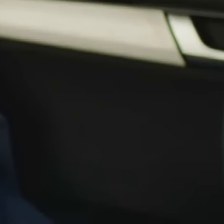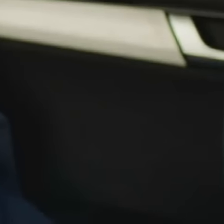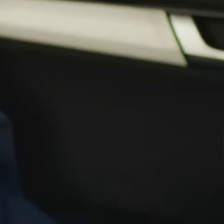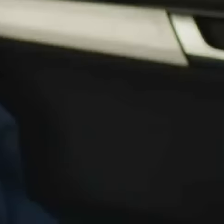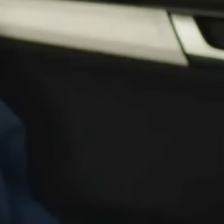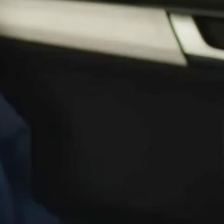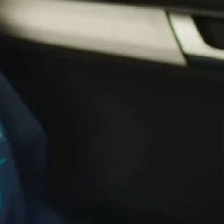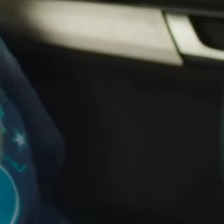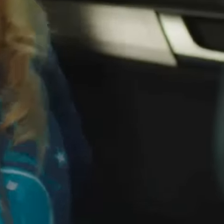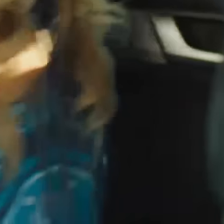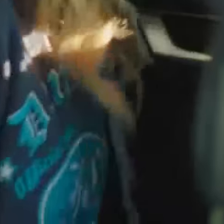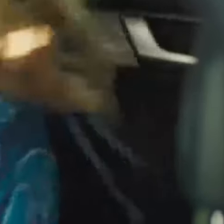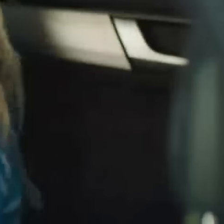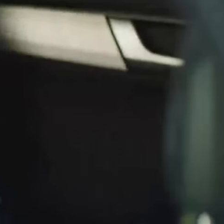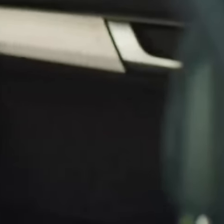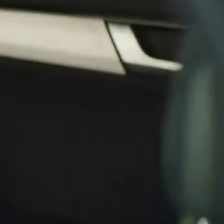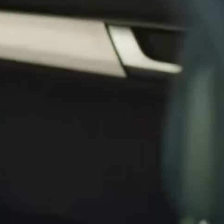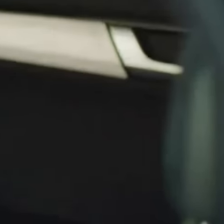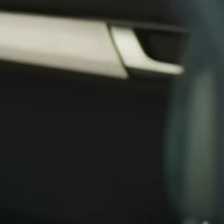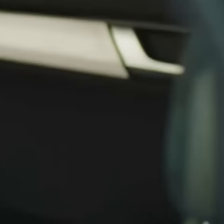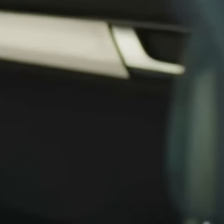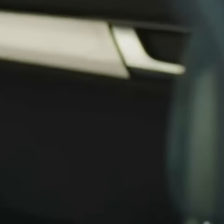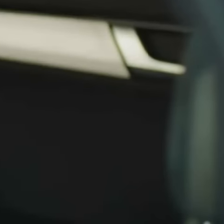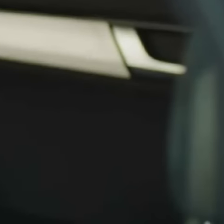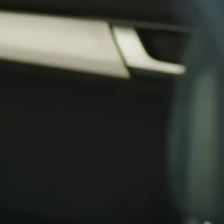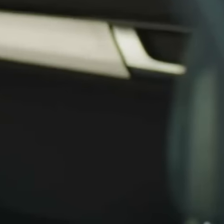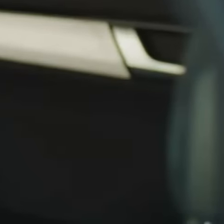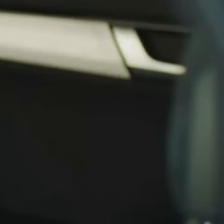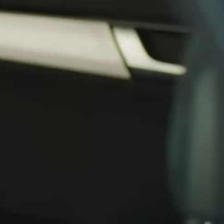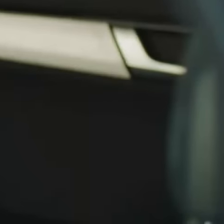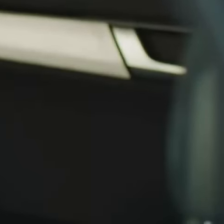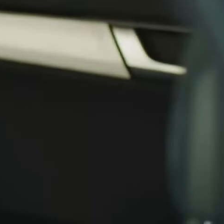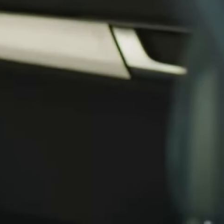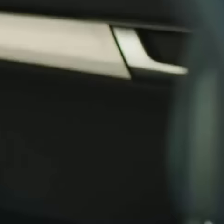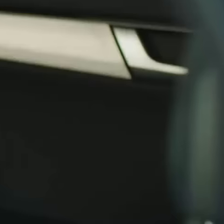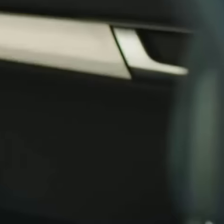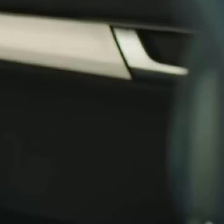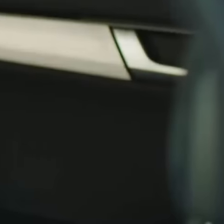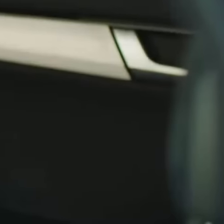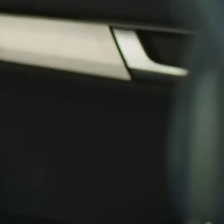Kapıda Sinanlara bakıp yerinden kıpırdandı. Yolun ilerisinde yan araziye göz gezdirdi.